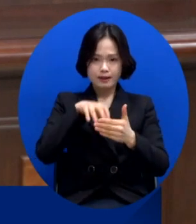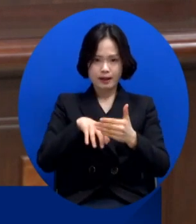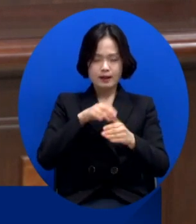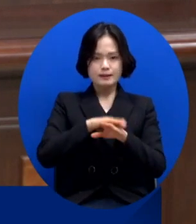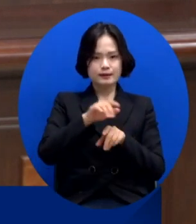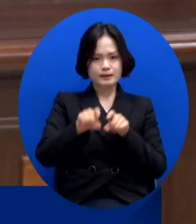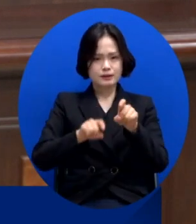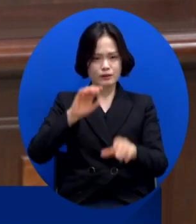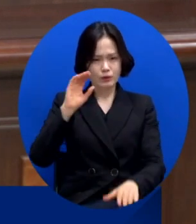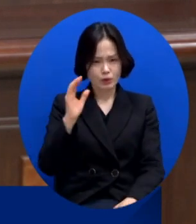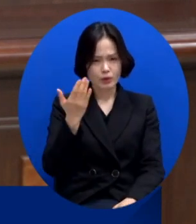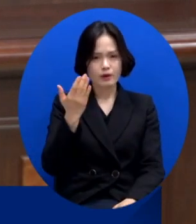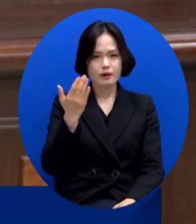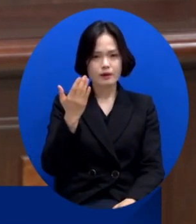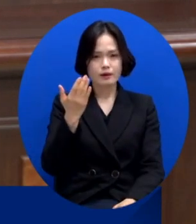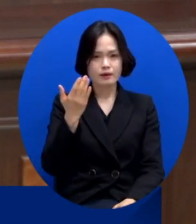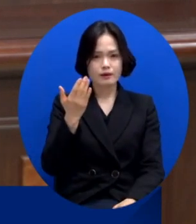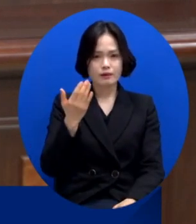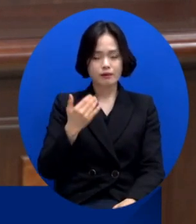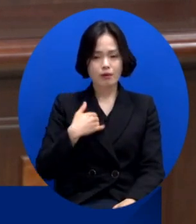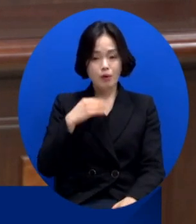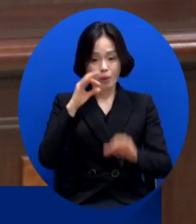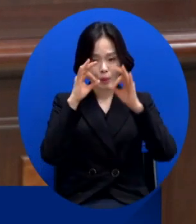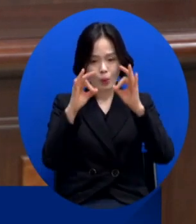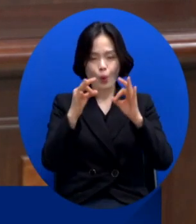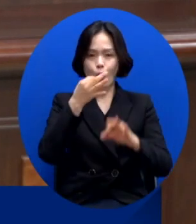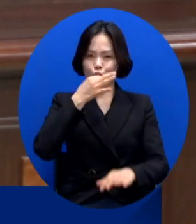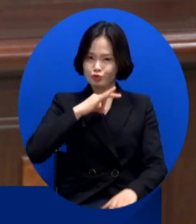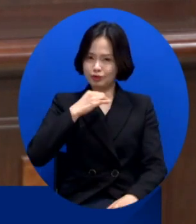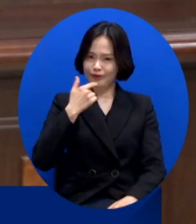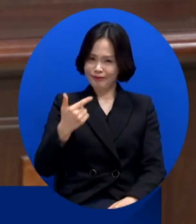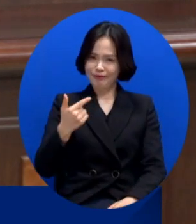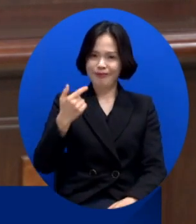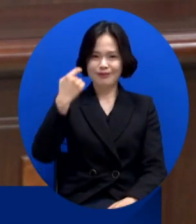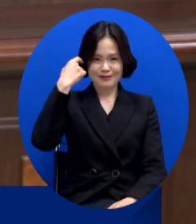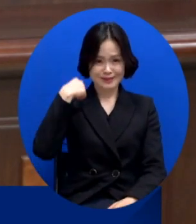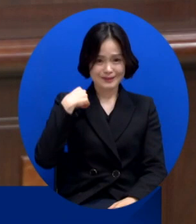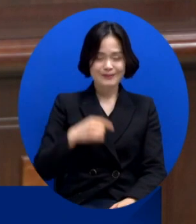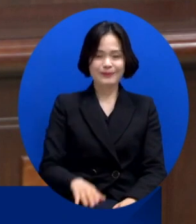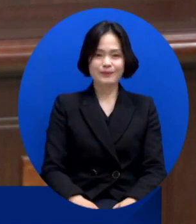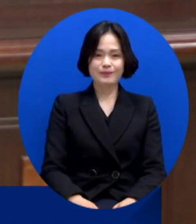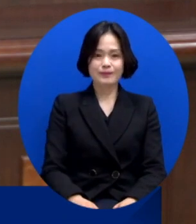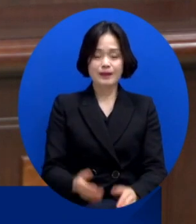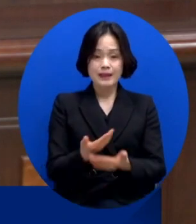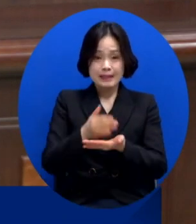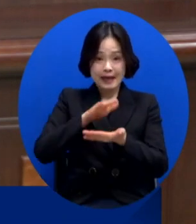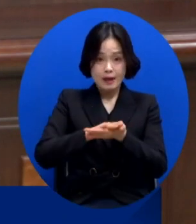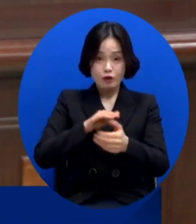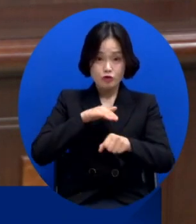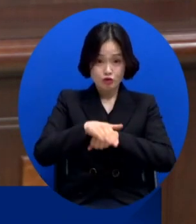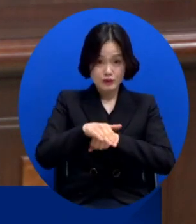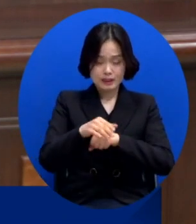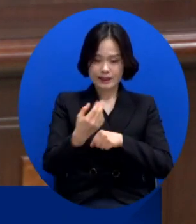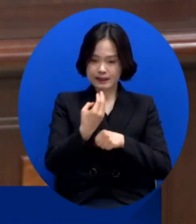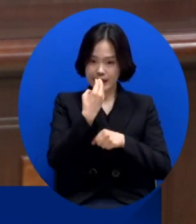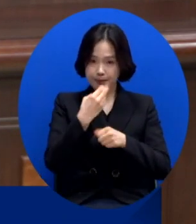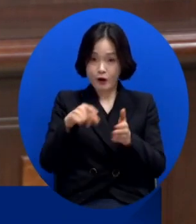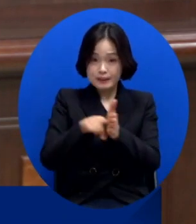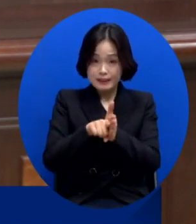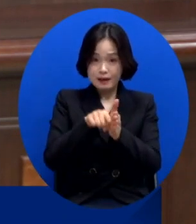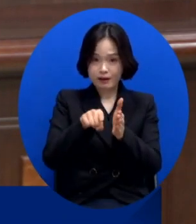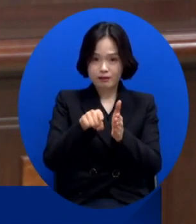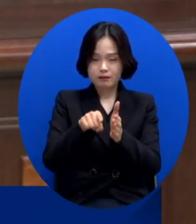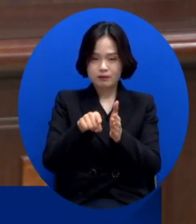업무나 지금 저는 좋아합니다 교육부의 생명 신학은 한하여 시대적인 3명이 더